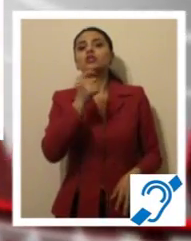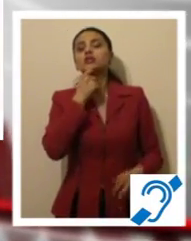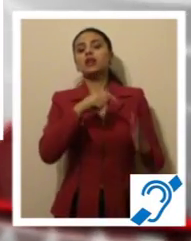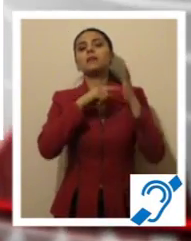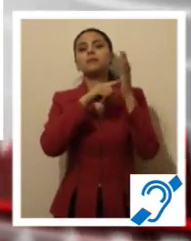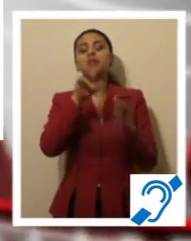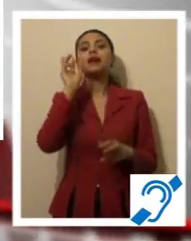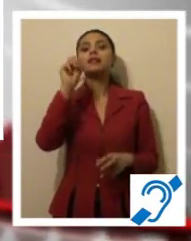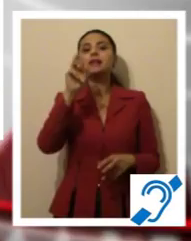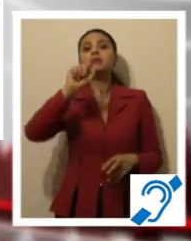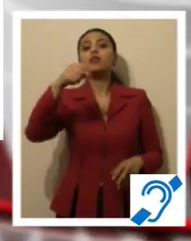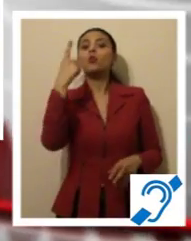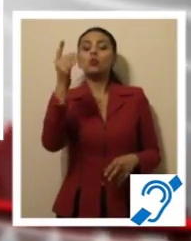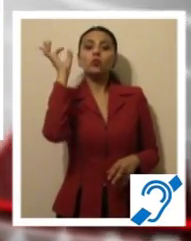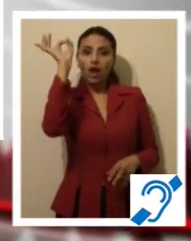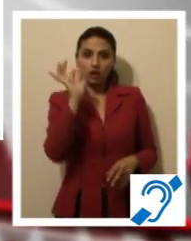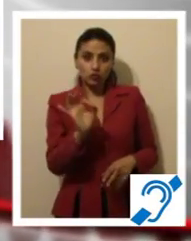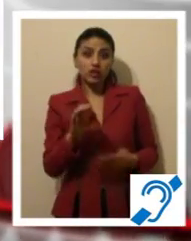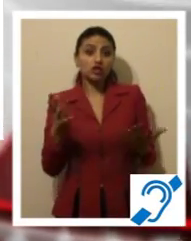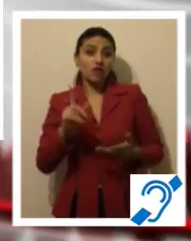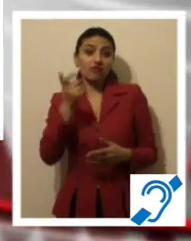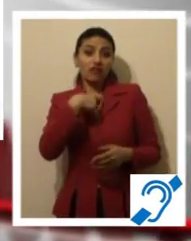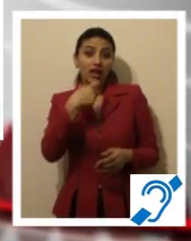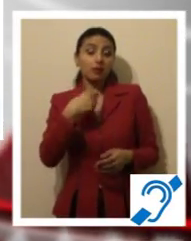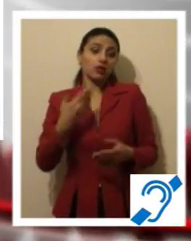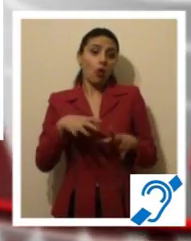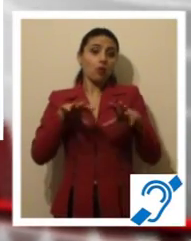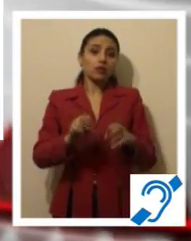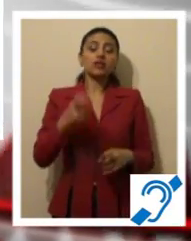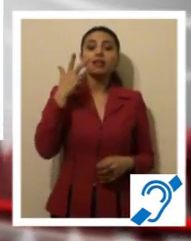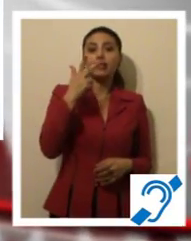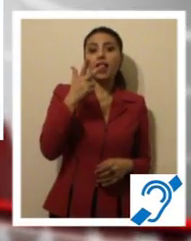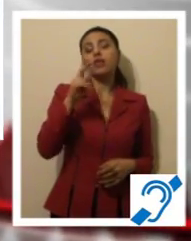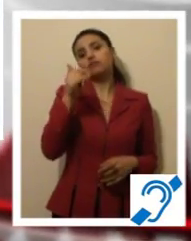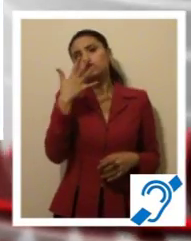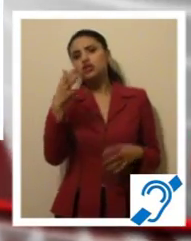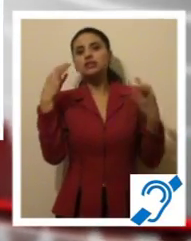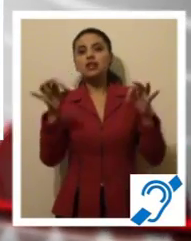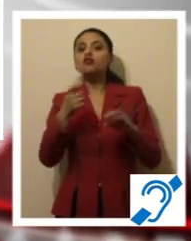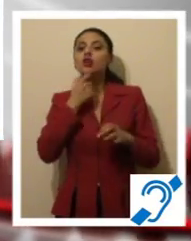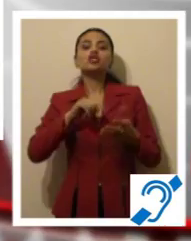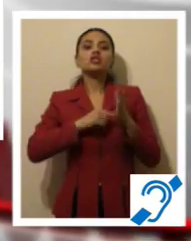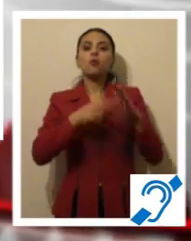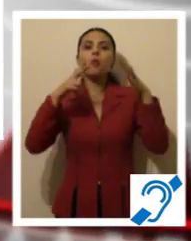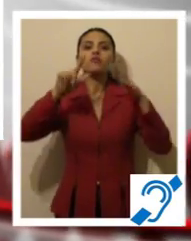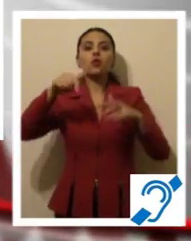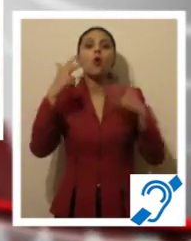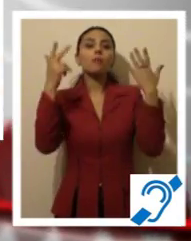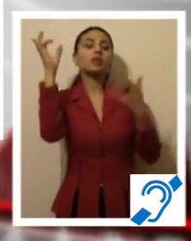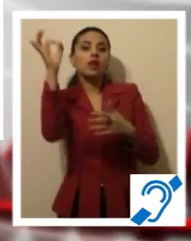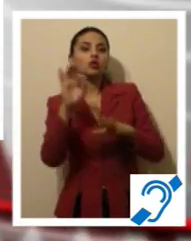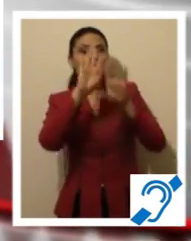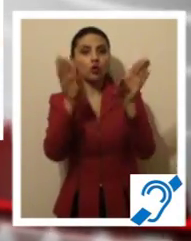reprezintă 13,1%, iar cei cu o vechime în ocupație între 5 și 10 ani reprezintă 18,8% din